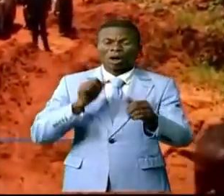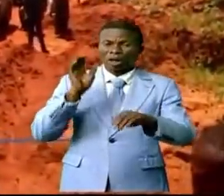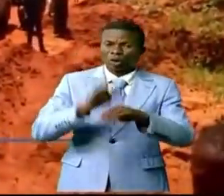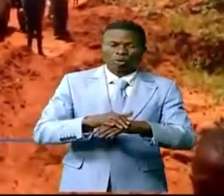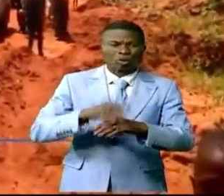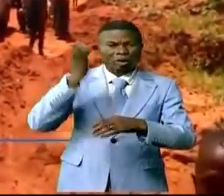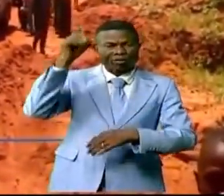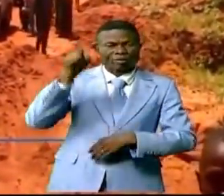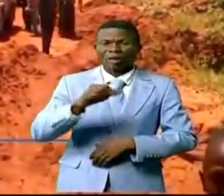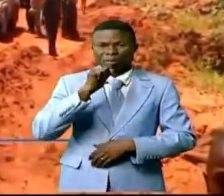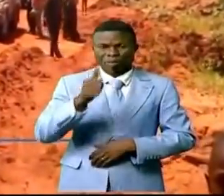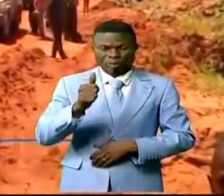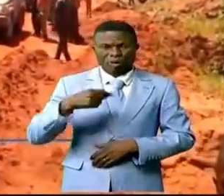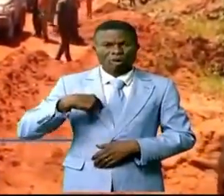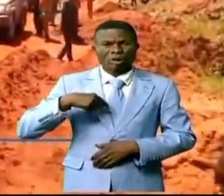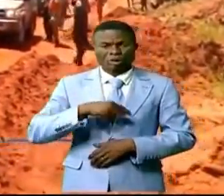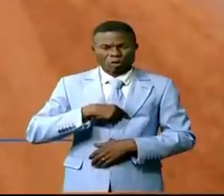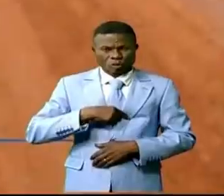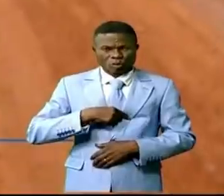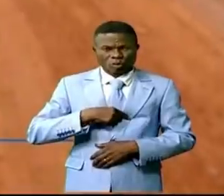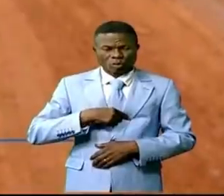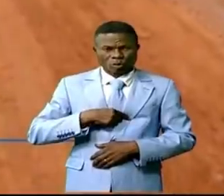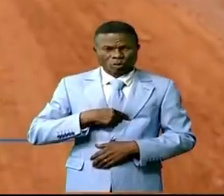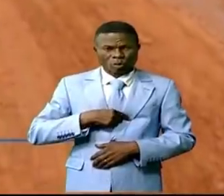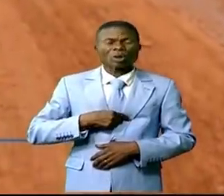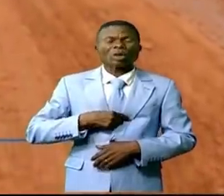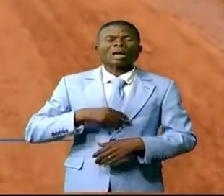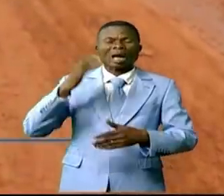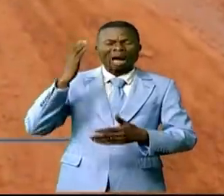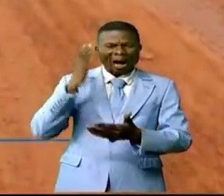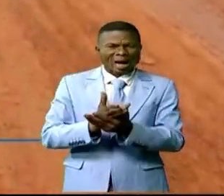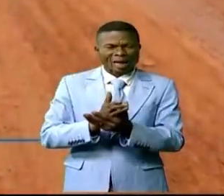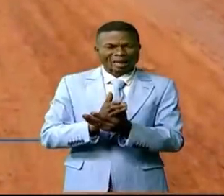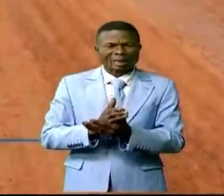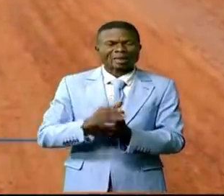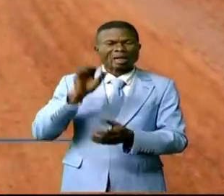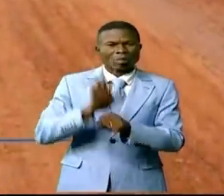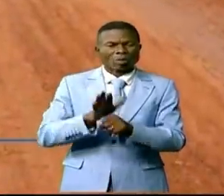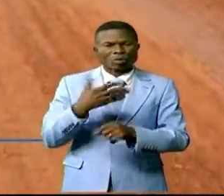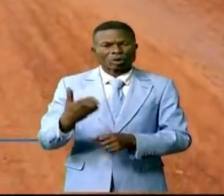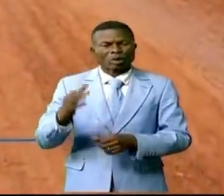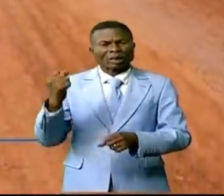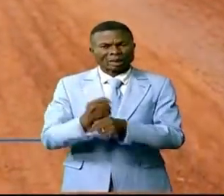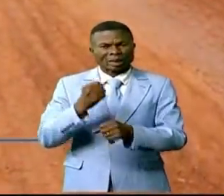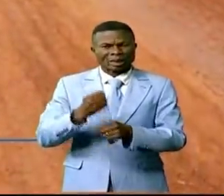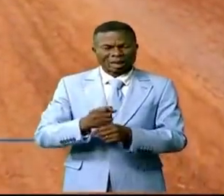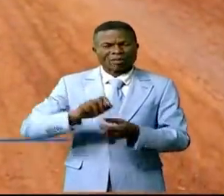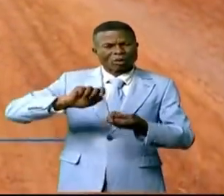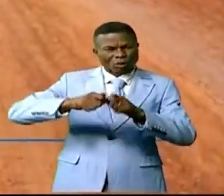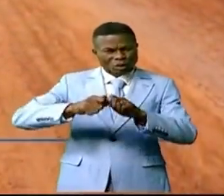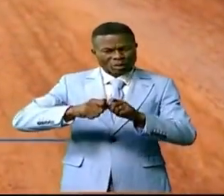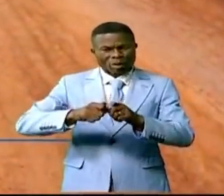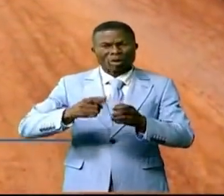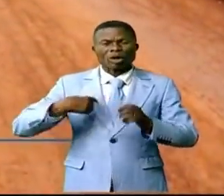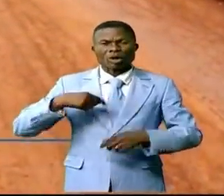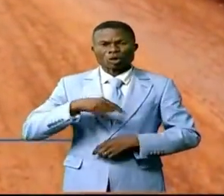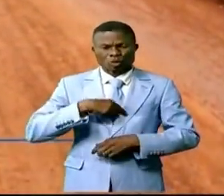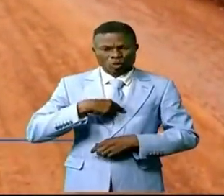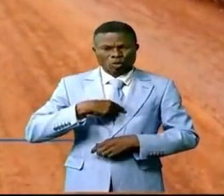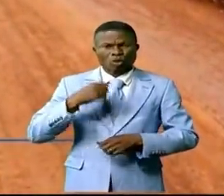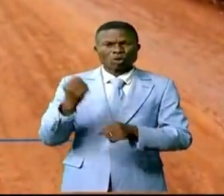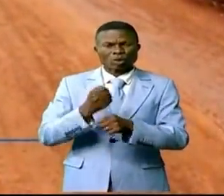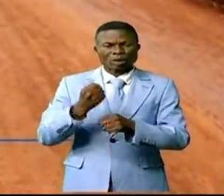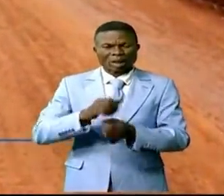Ngandajika. On a quand même supprimé plusieurs bourbiers et ce sont des travaux d'entretien, mais nous faisons presque